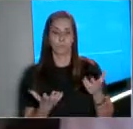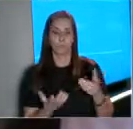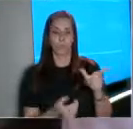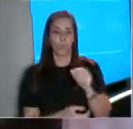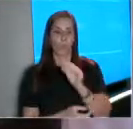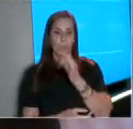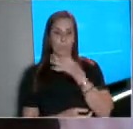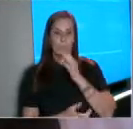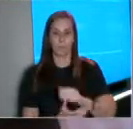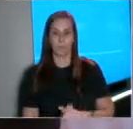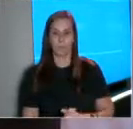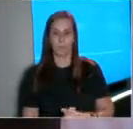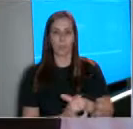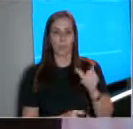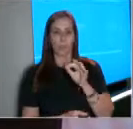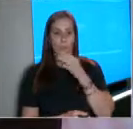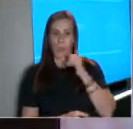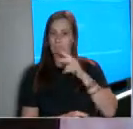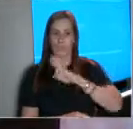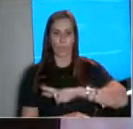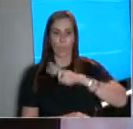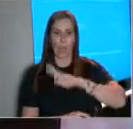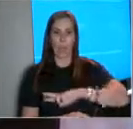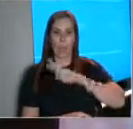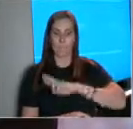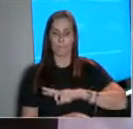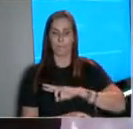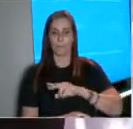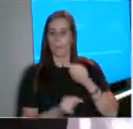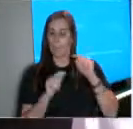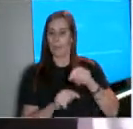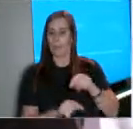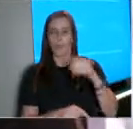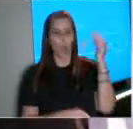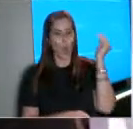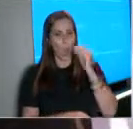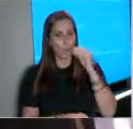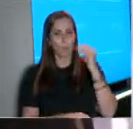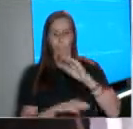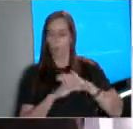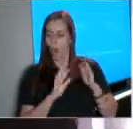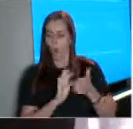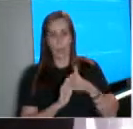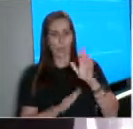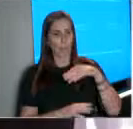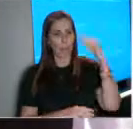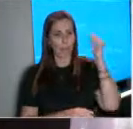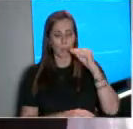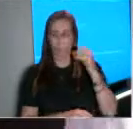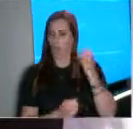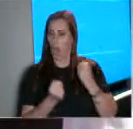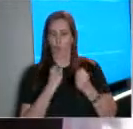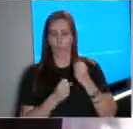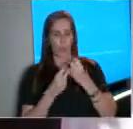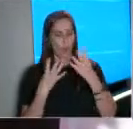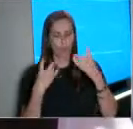הזוגות הצעירים. הזוגות הצעירים הכי סובלים פה, במדינה. באים למדינה, לומדים לימודים, הכל. גם בלימודים קוראים אותם, לא